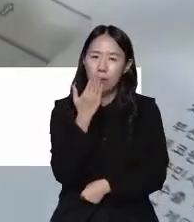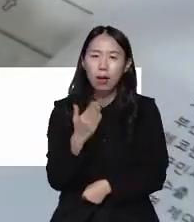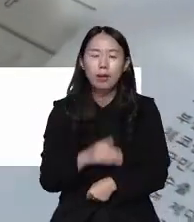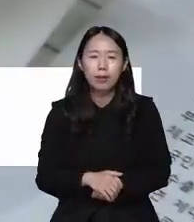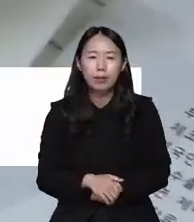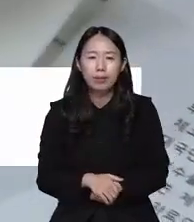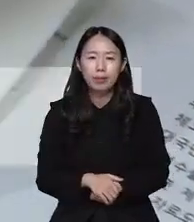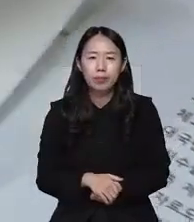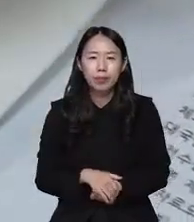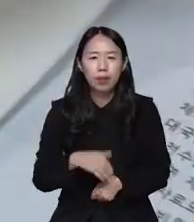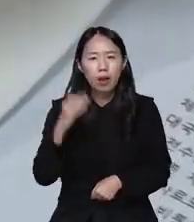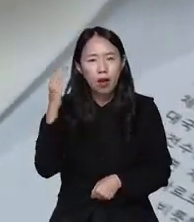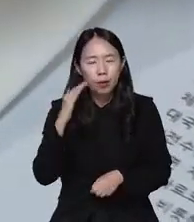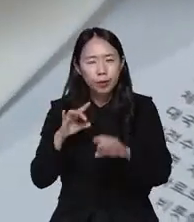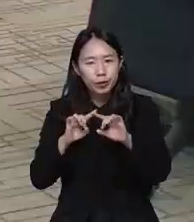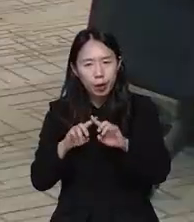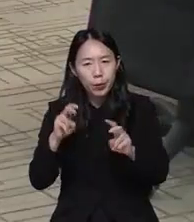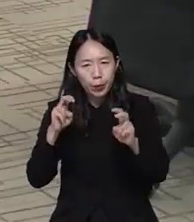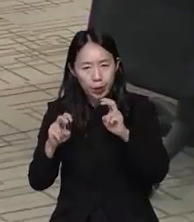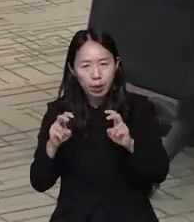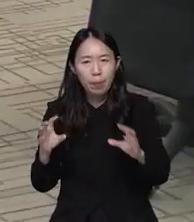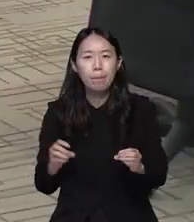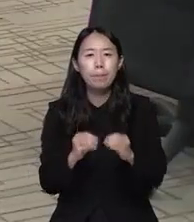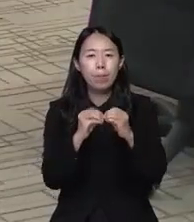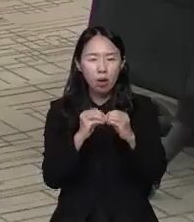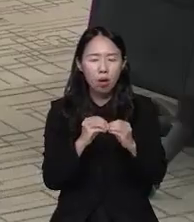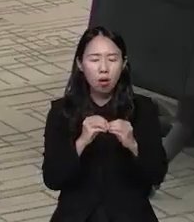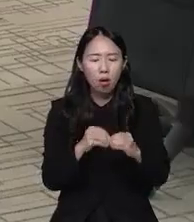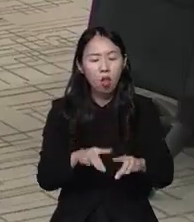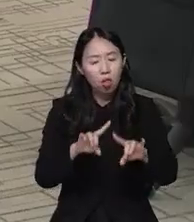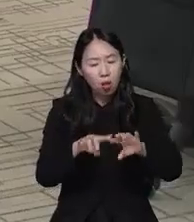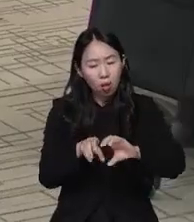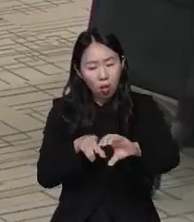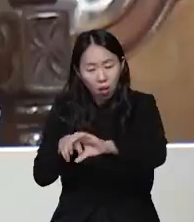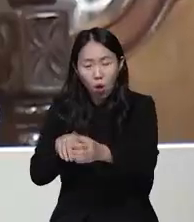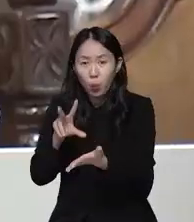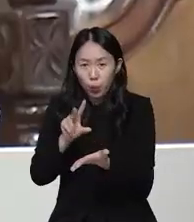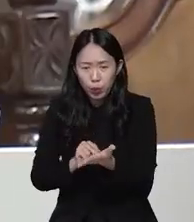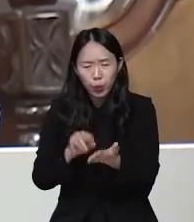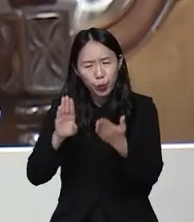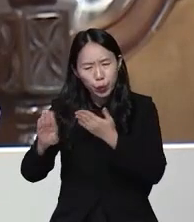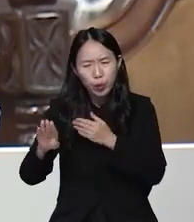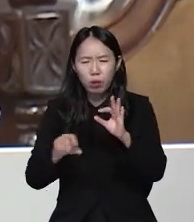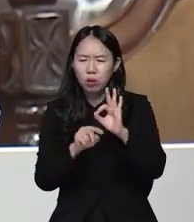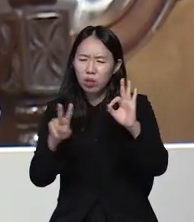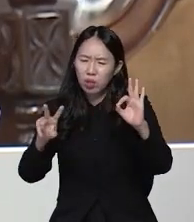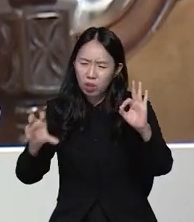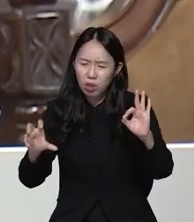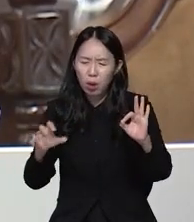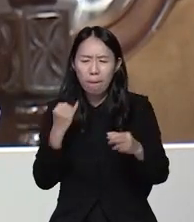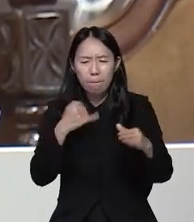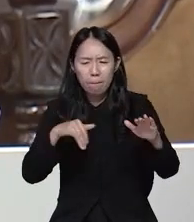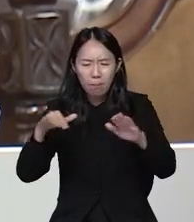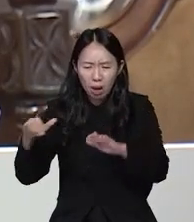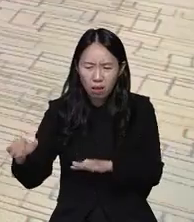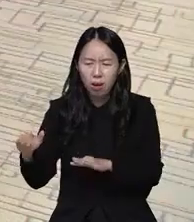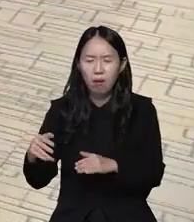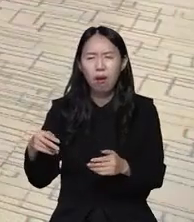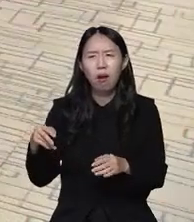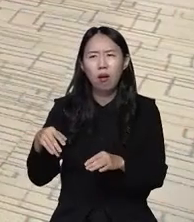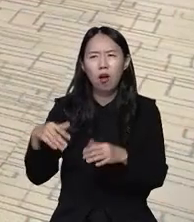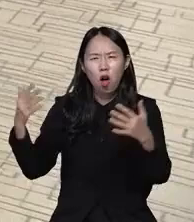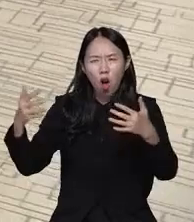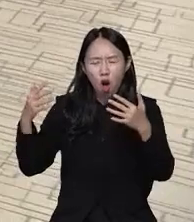생각합니다. 한전 국감에서 쟁점이 된 전력 송배전망 문제는 오는 25일 해수부 국감에서도